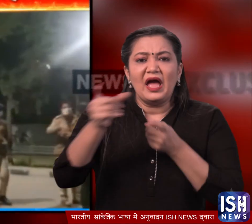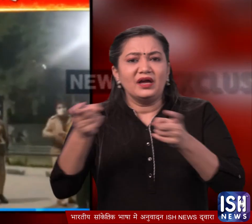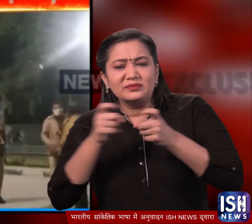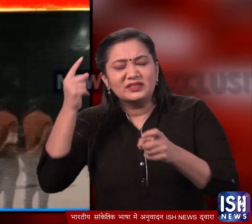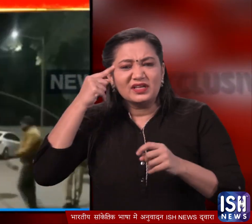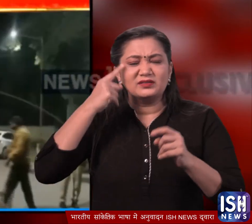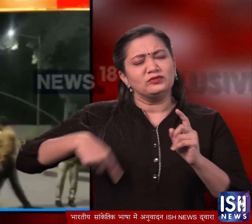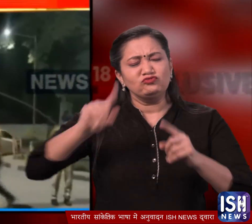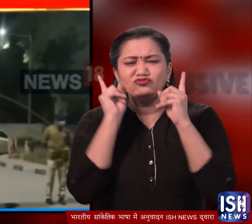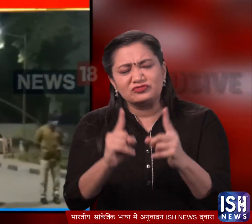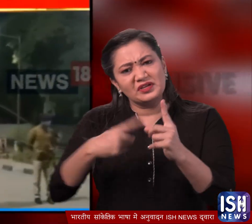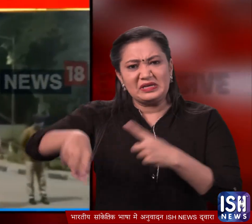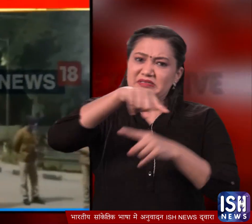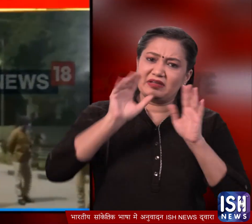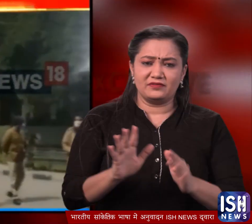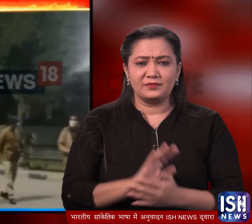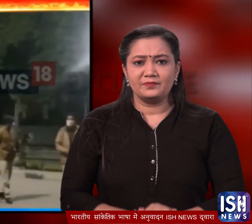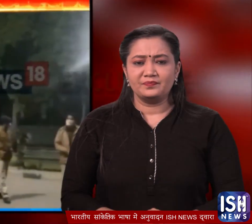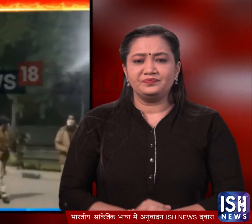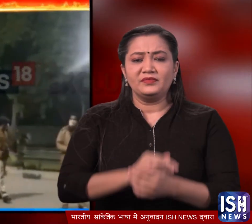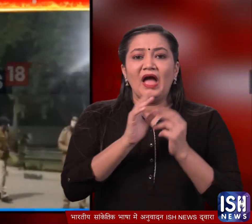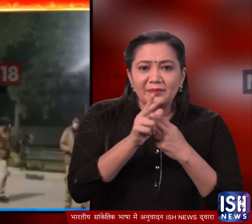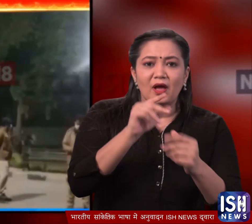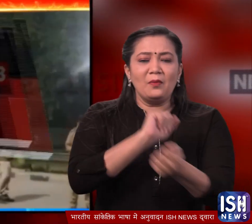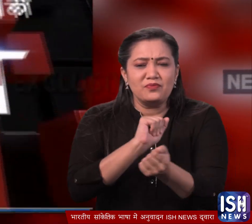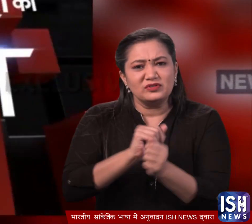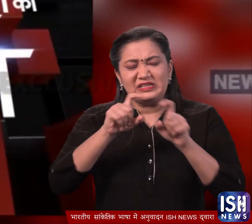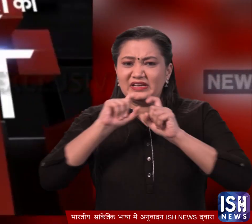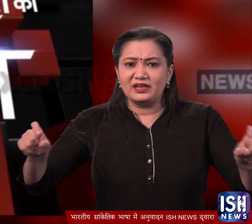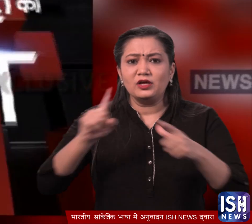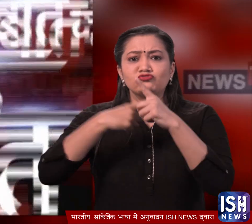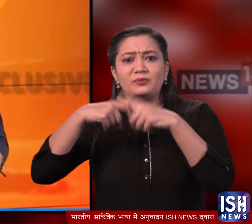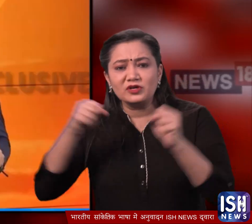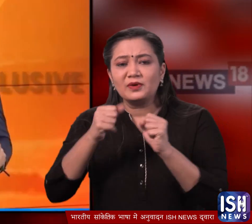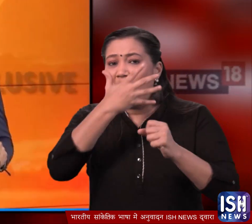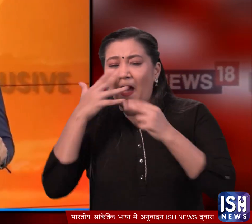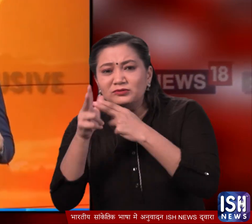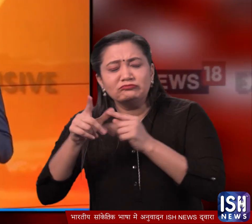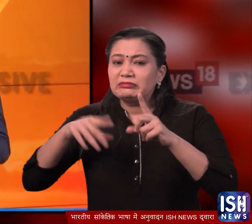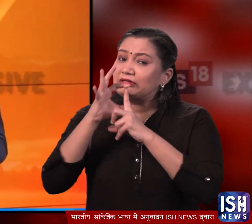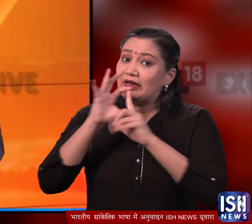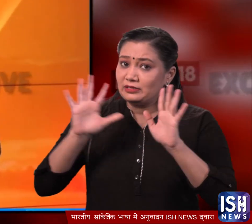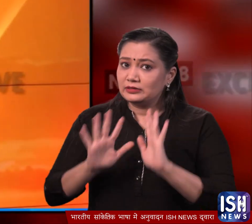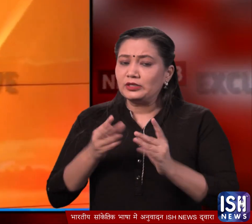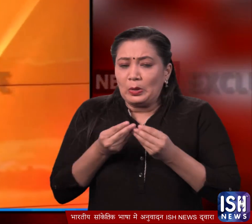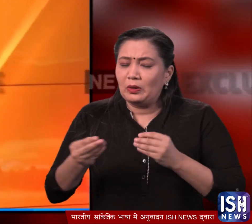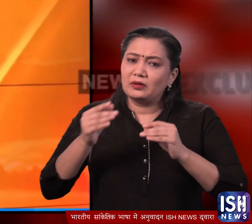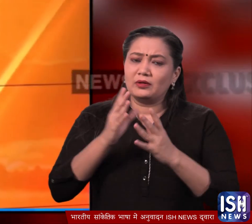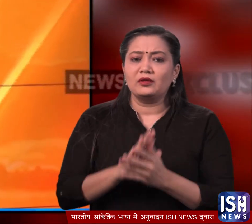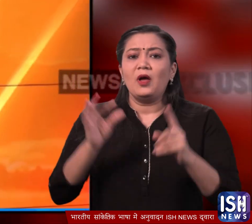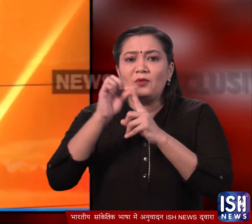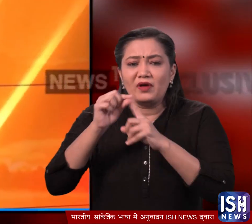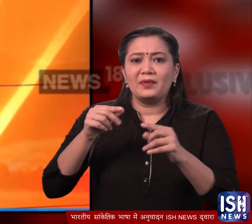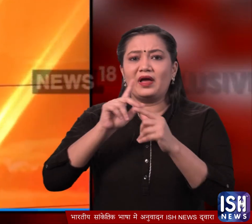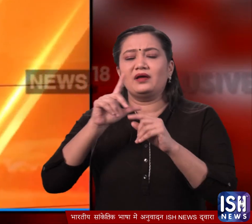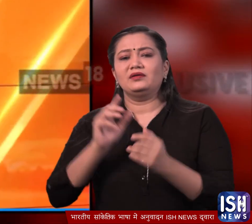में कोरोना मरीजों की बढ़ती संख्या को देखते हुए प्रशासन ने शहर में सख्त पाबंदियां लगा दी हैं। सेना और पुलिस के एक्शन से साफ है कि जम्मू कश्मीर में अब आतंकियों